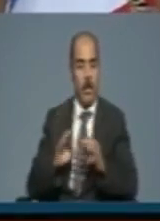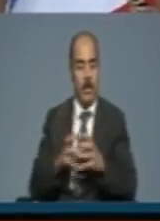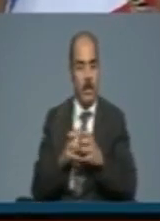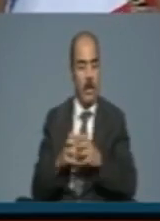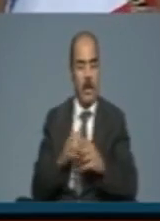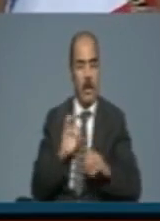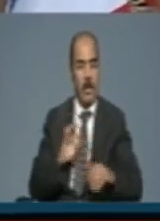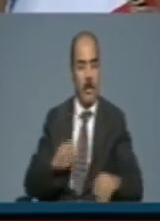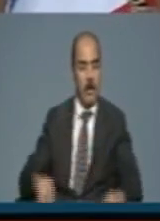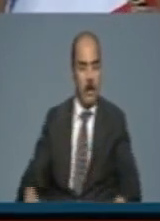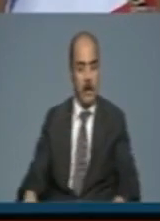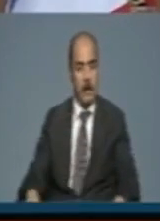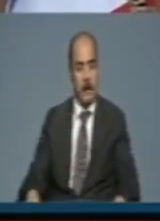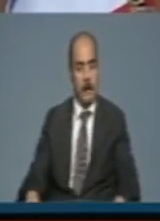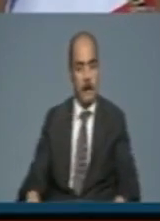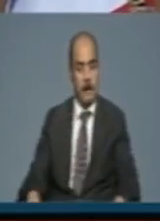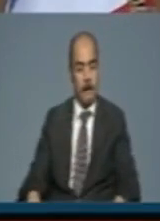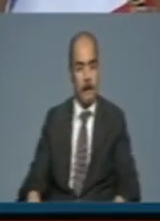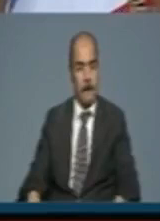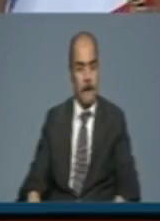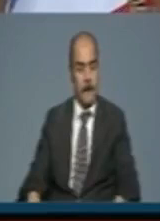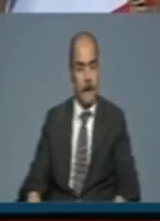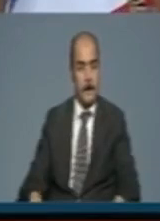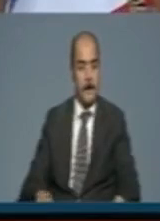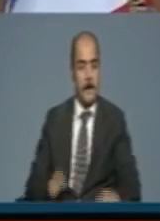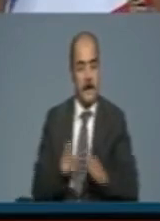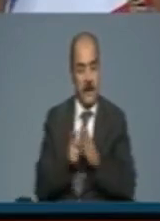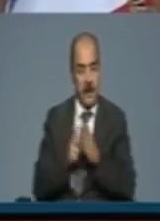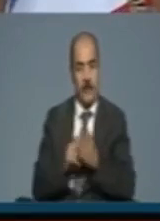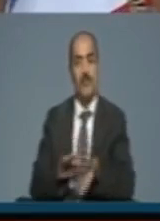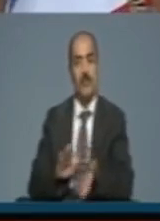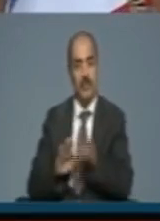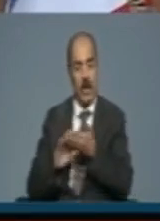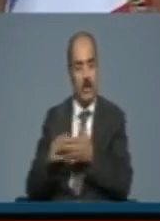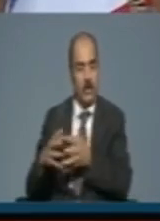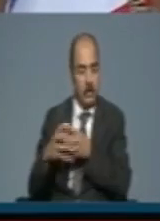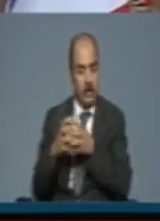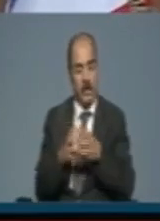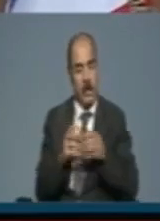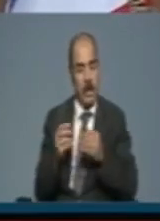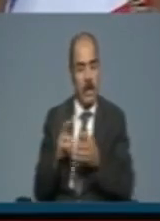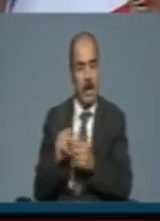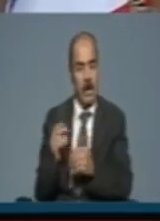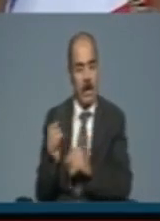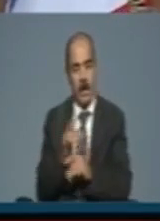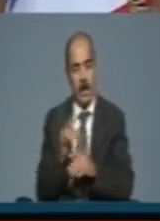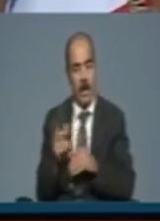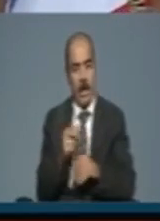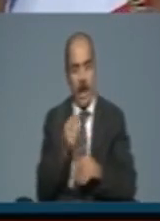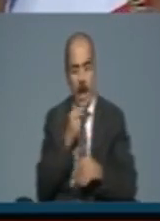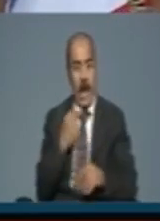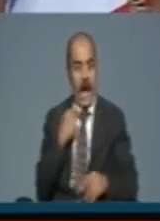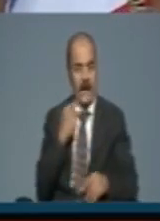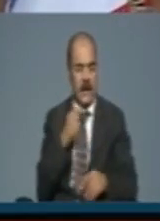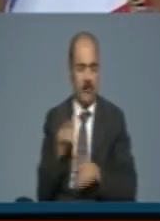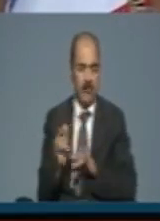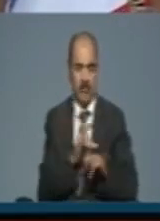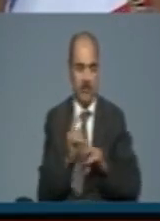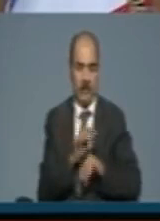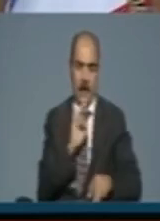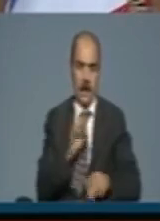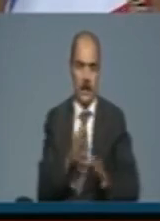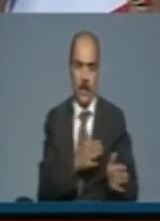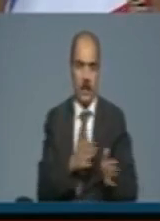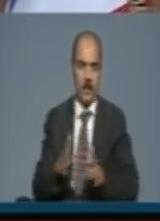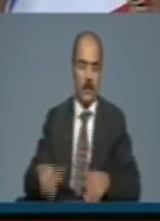stati fatti in senso contrario المساعدات per normalizzare i الخاصة rapporti. بنا والخاصة بأهل غزة. Perché l'impressione che ho io, e lo dirò